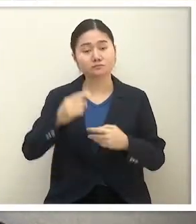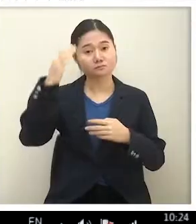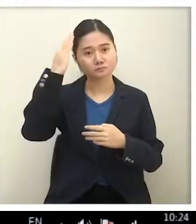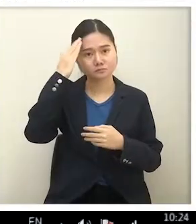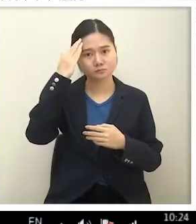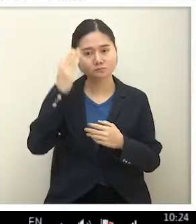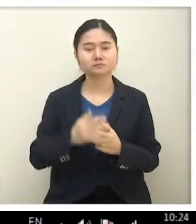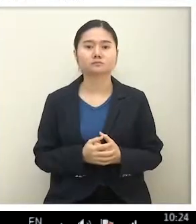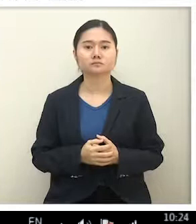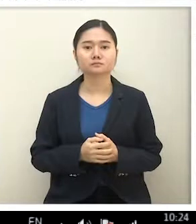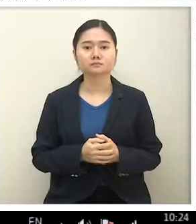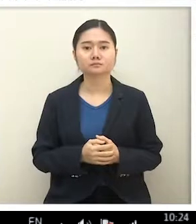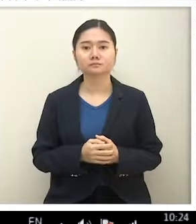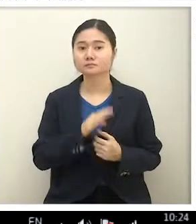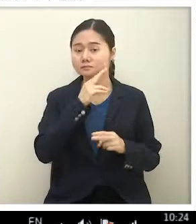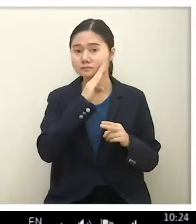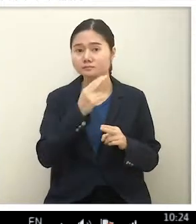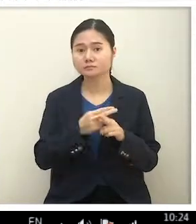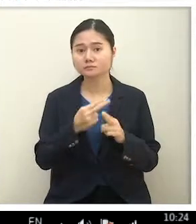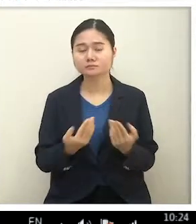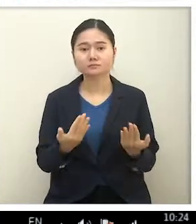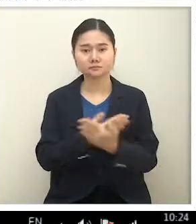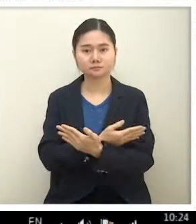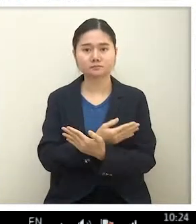นะครับถ้าสามารถ